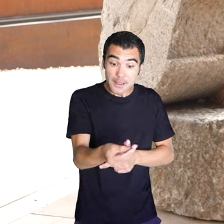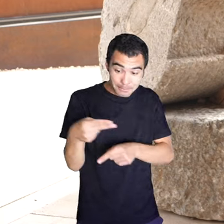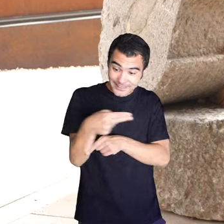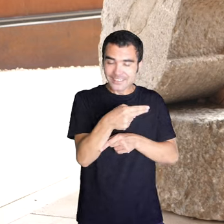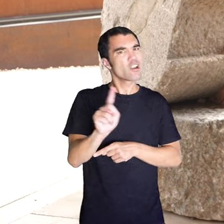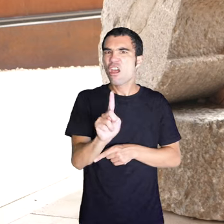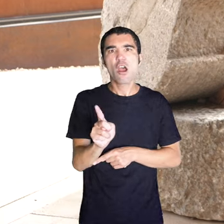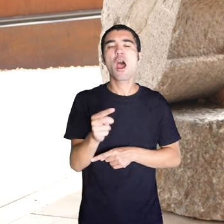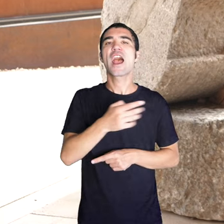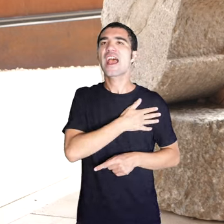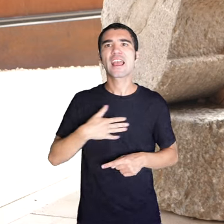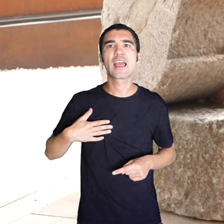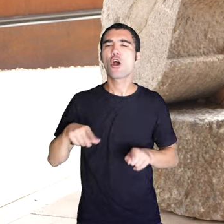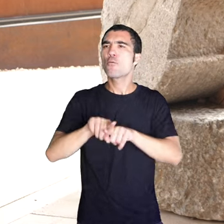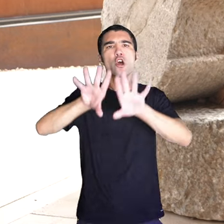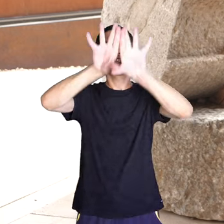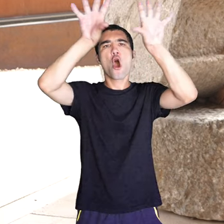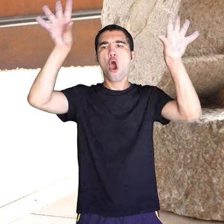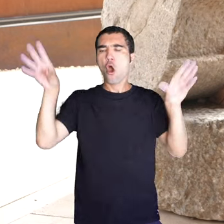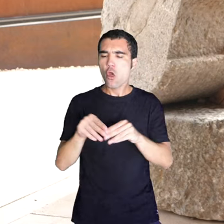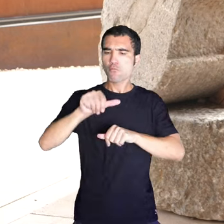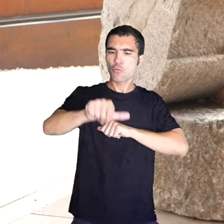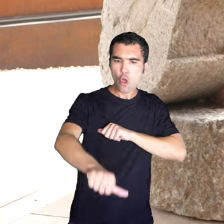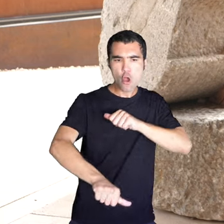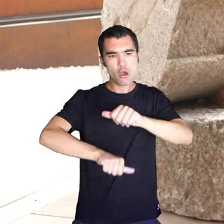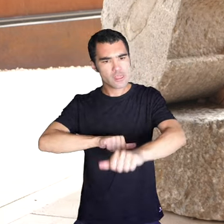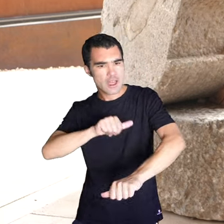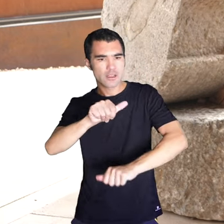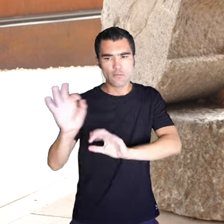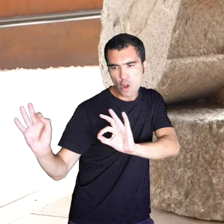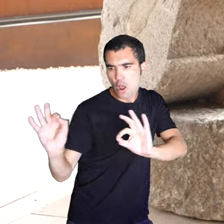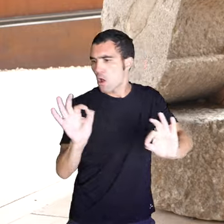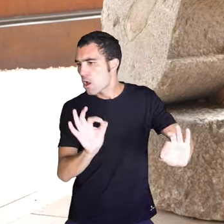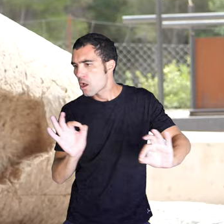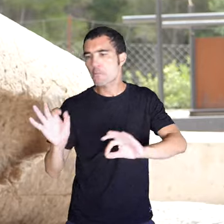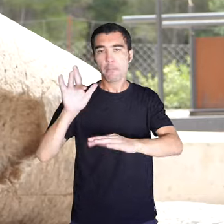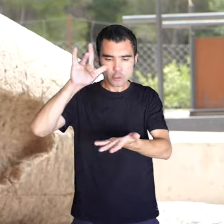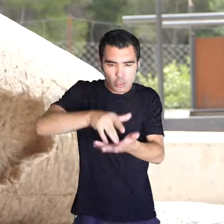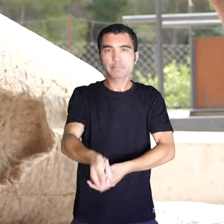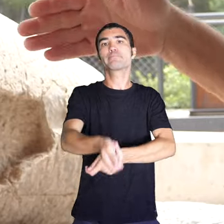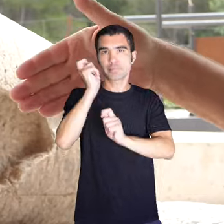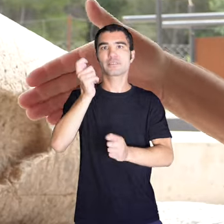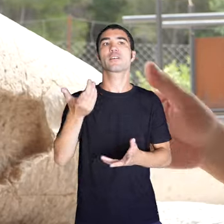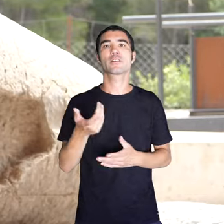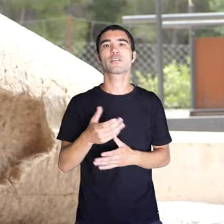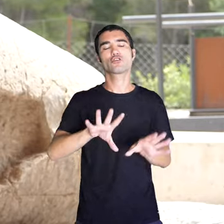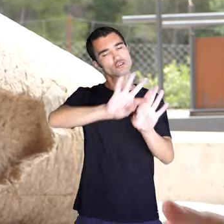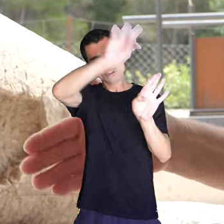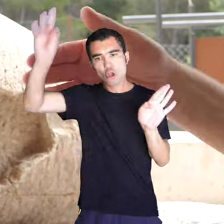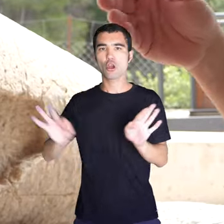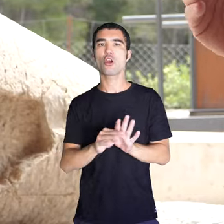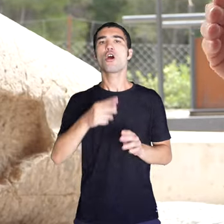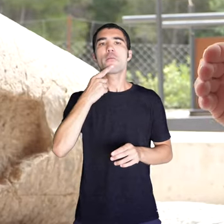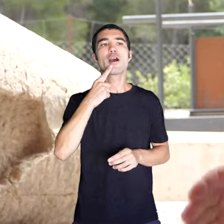sinó en tot el procés per agafar un peix. Tu els dius, ara vos posau a